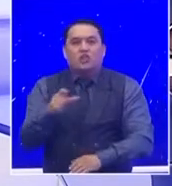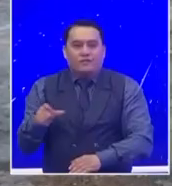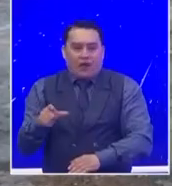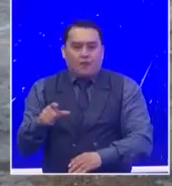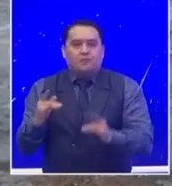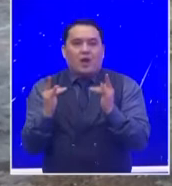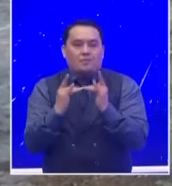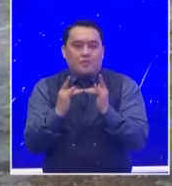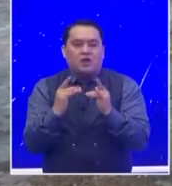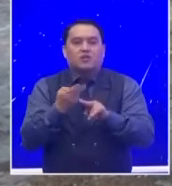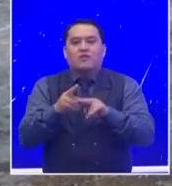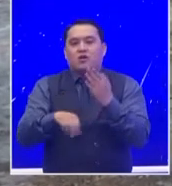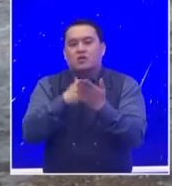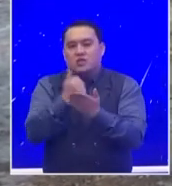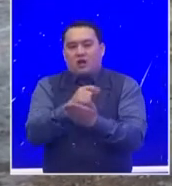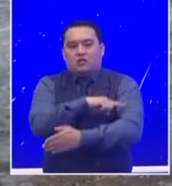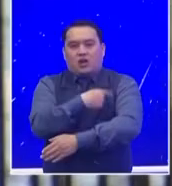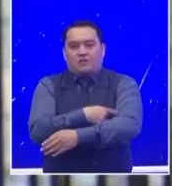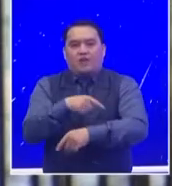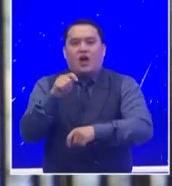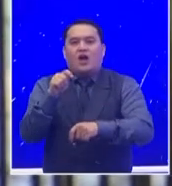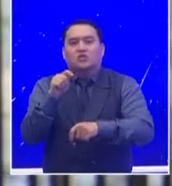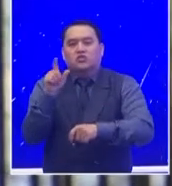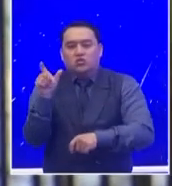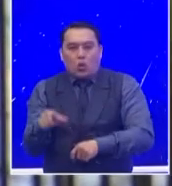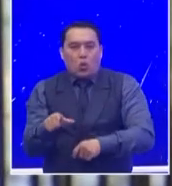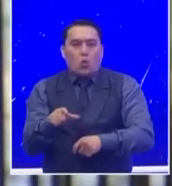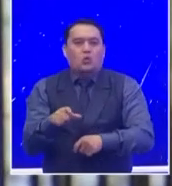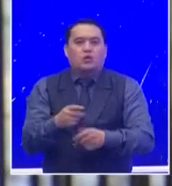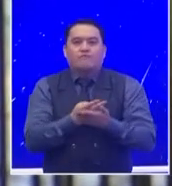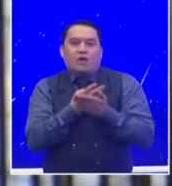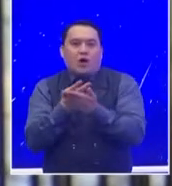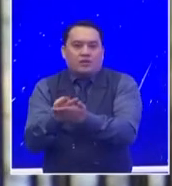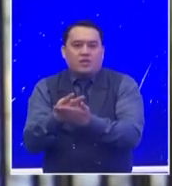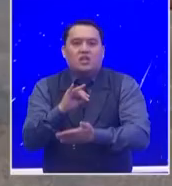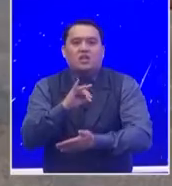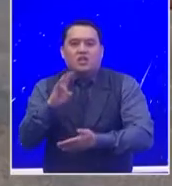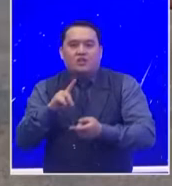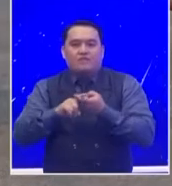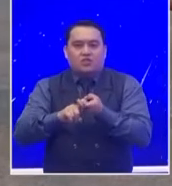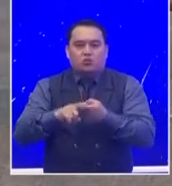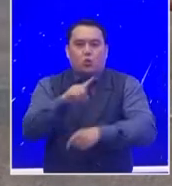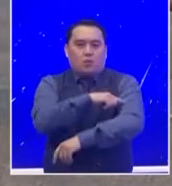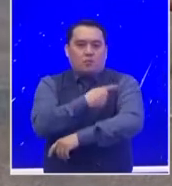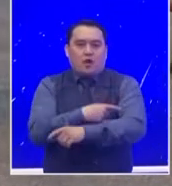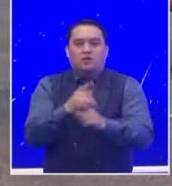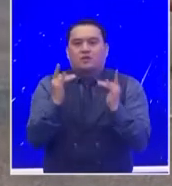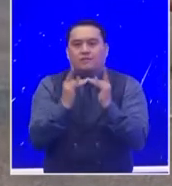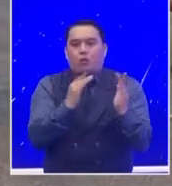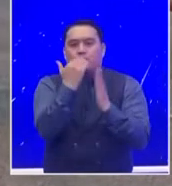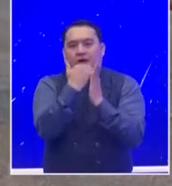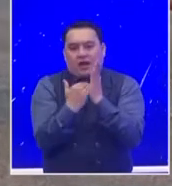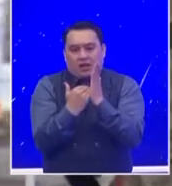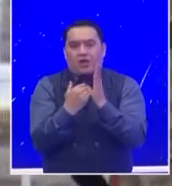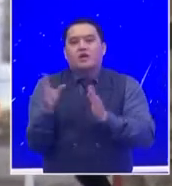соответствии с постановлением главного государственного санитарного врача, пациенты госпитализированы в инфекционный стационар согласно алгоритму.